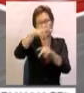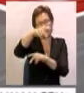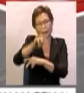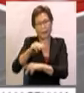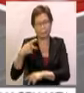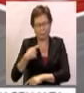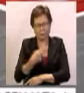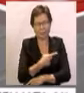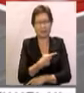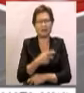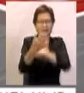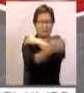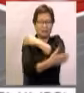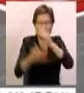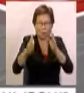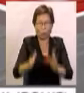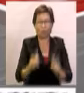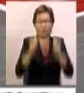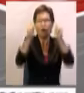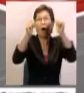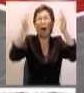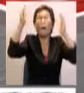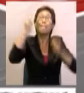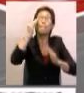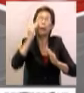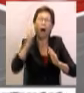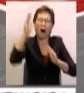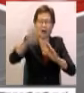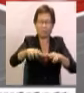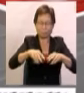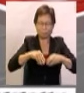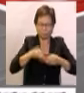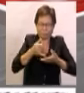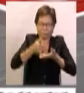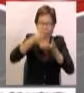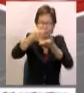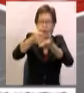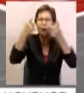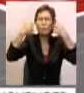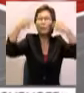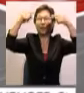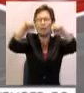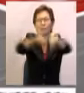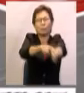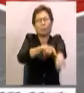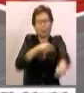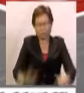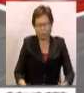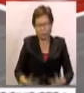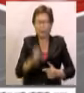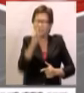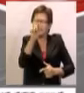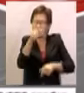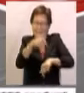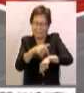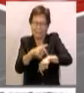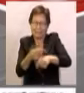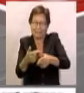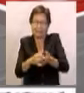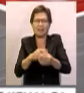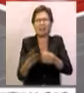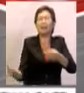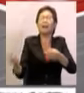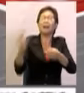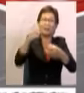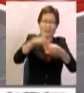kita, Negarawan Ulung Tun Dr. Mahathir Mohamad yang akan menerima anugerah pencapaian sepanjang hayat sebentar lagi. Baiklah, ini lagi mengenai